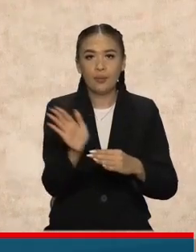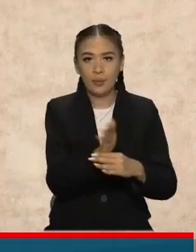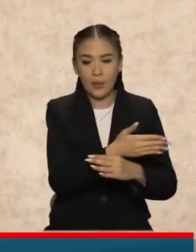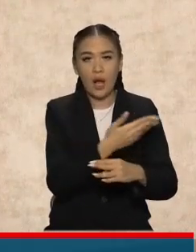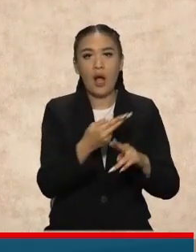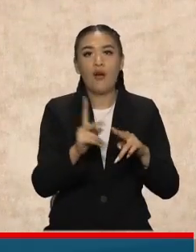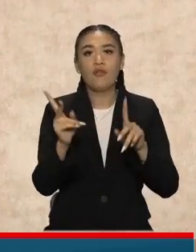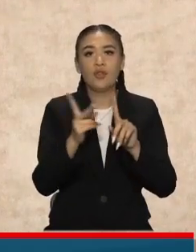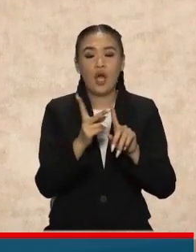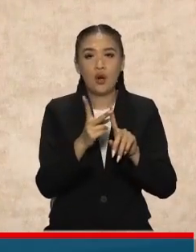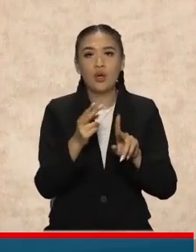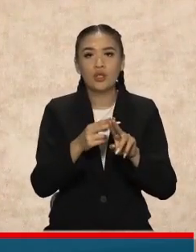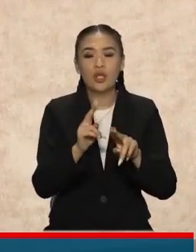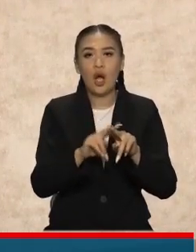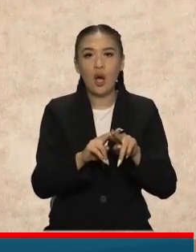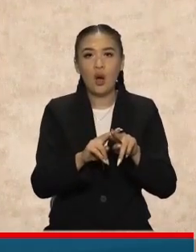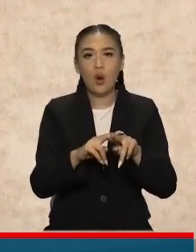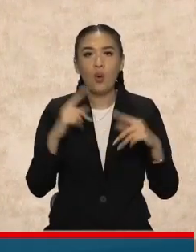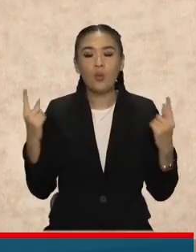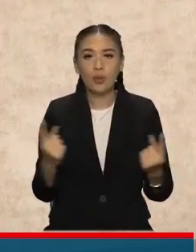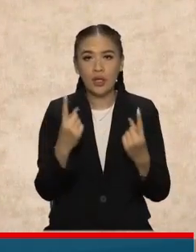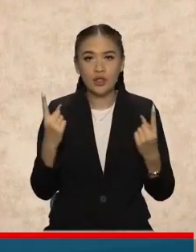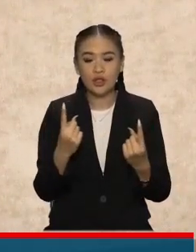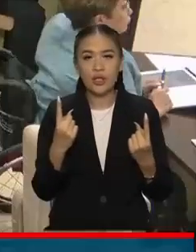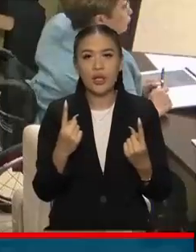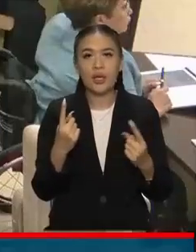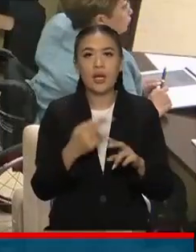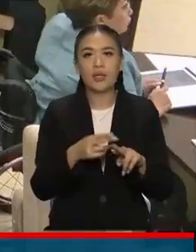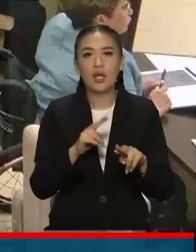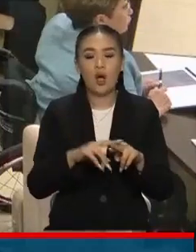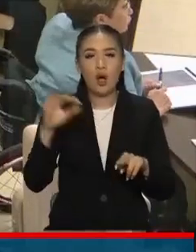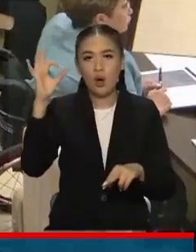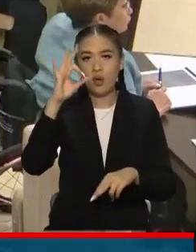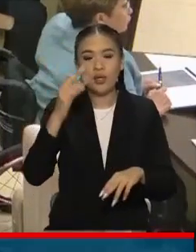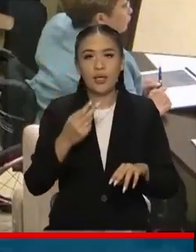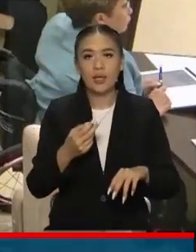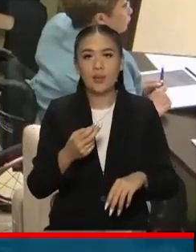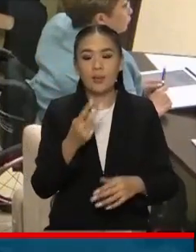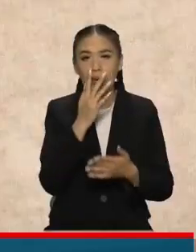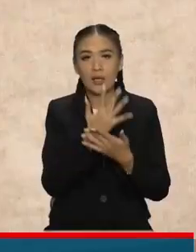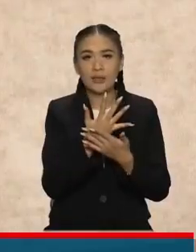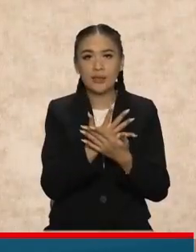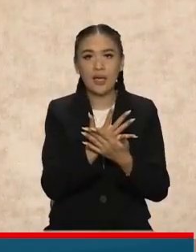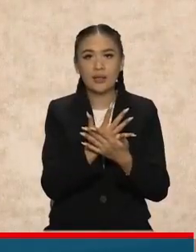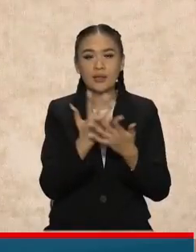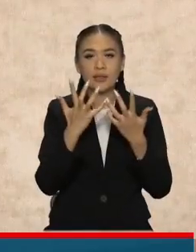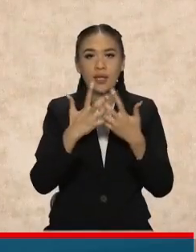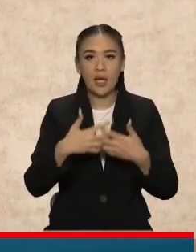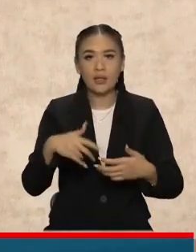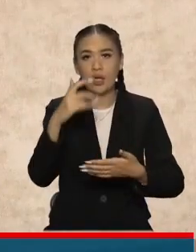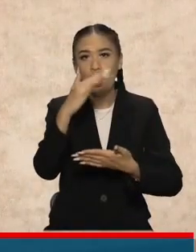второе Это упрощение э таможенных формальностей процедур это сопоставление данных с другими